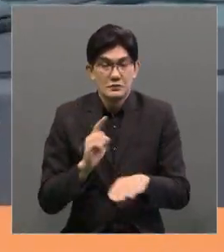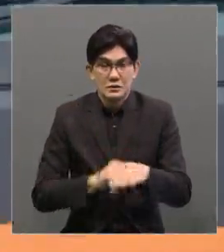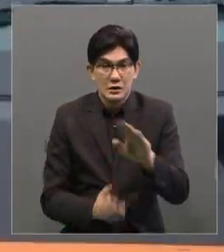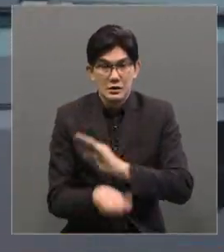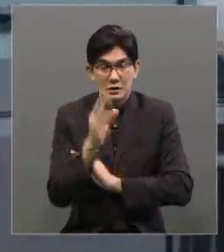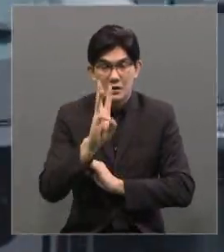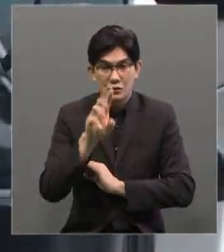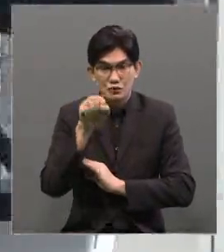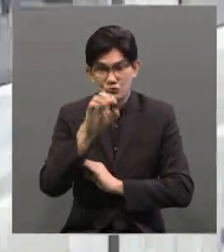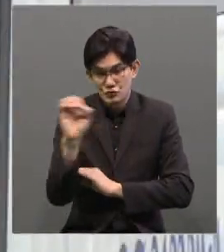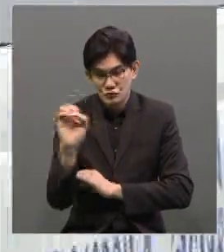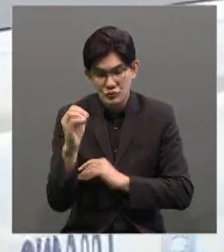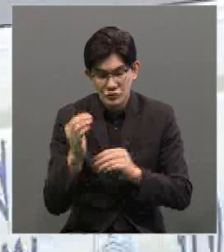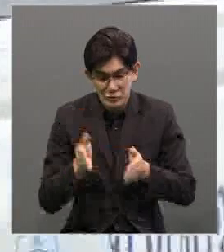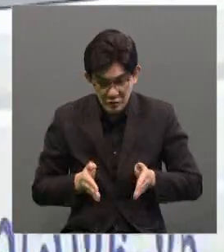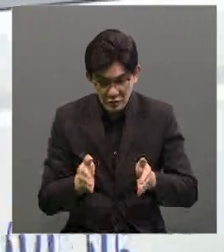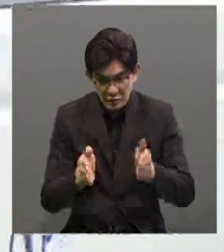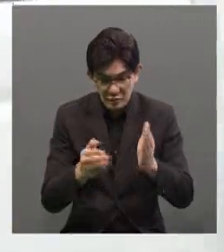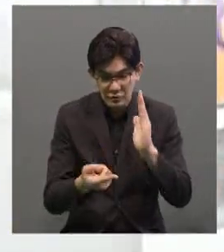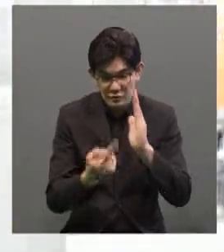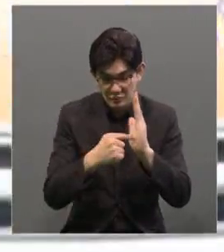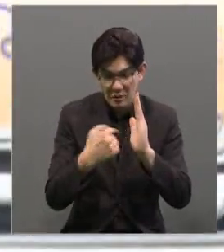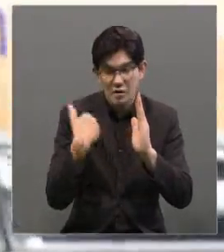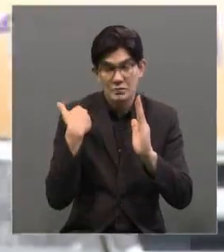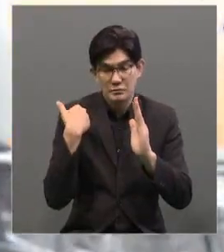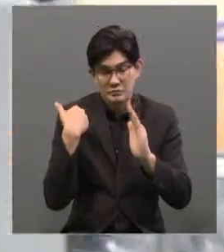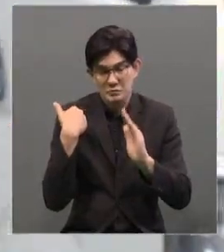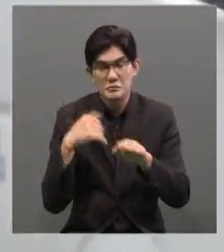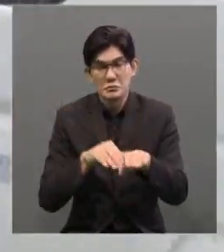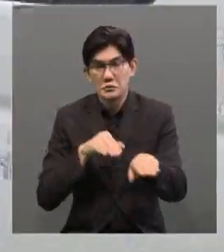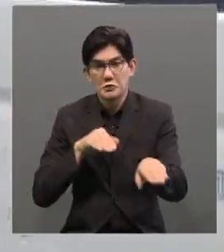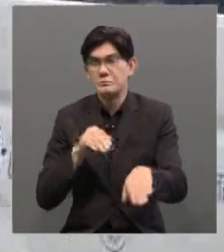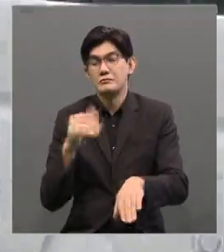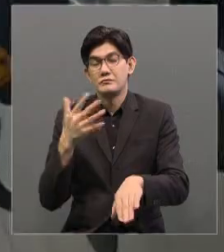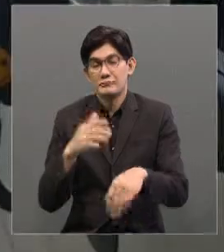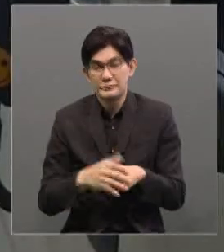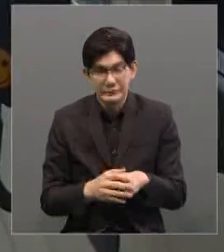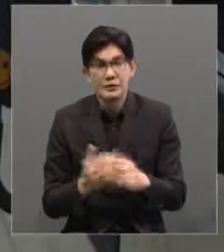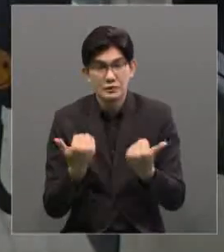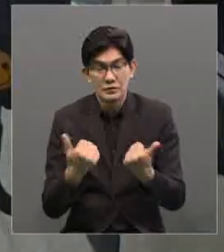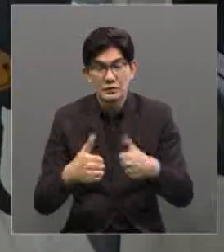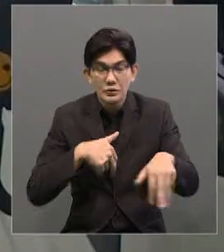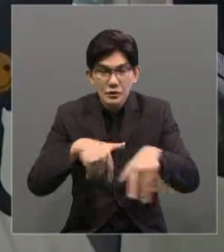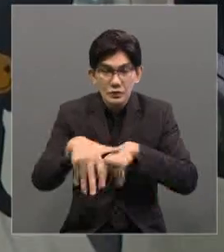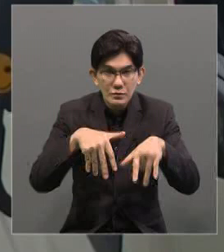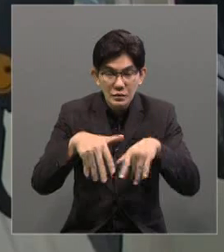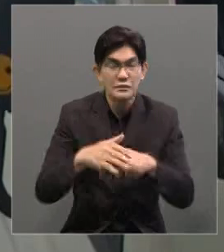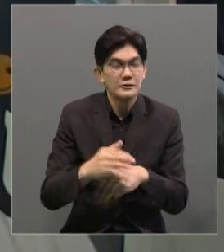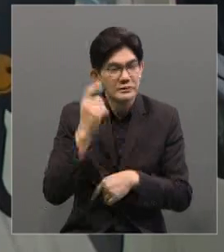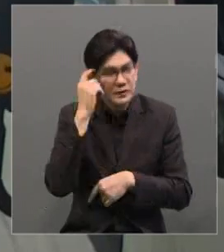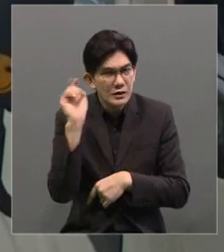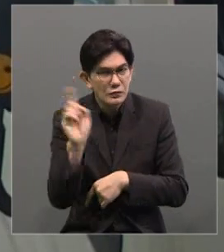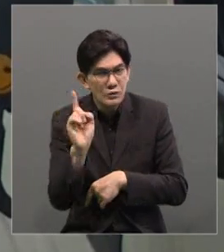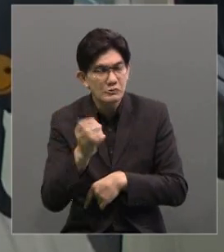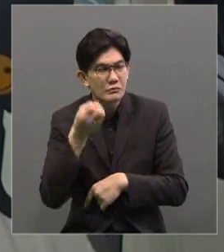าที่ผ่านมาถนนมิตรภาพรถไม่มากรถยังไม่ติดนะคะซึ่งในวันนี้ประชาชนส่วนใหญ่หลายท่านก็น่าจ